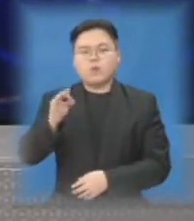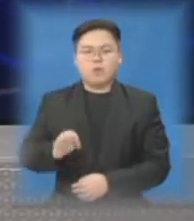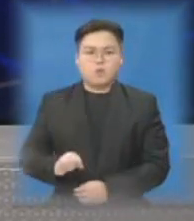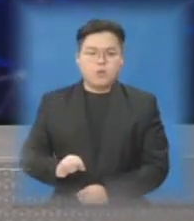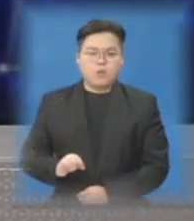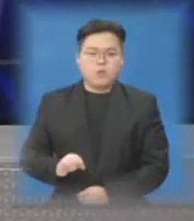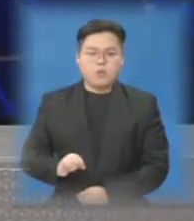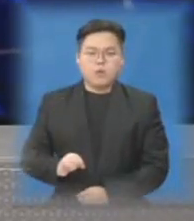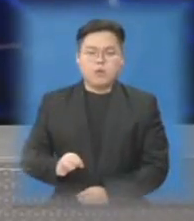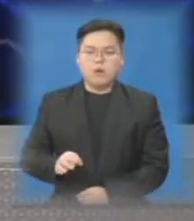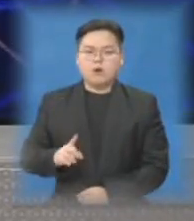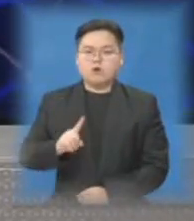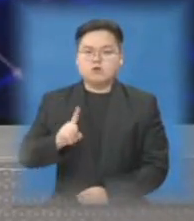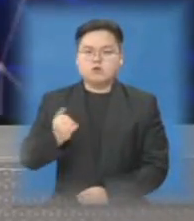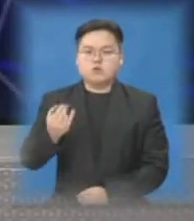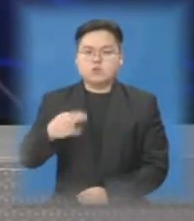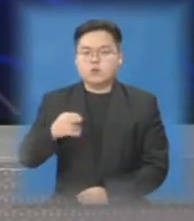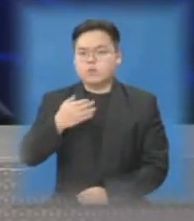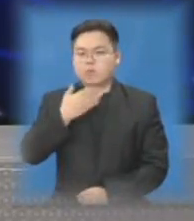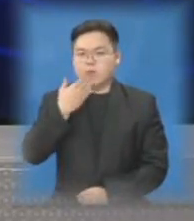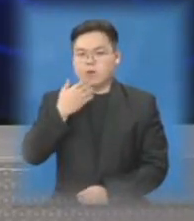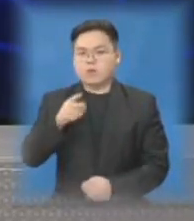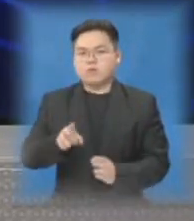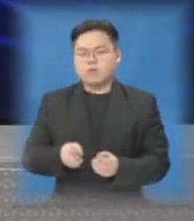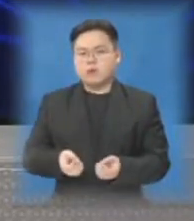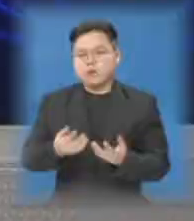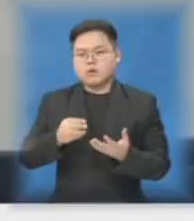нь бага эрсдэлтэй гэсэн тооцоол гарчээ.